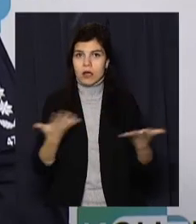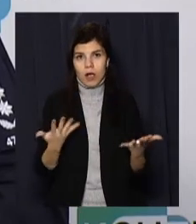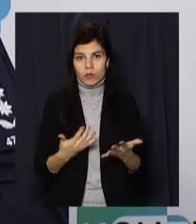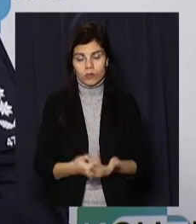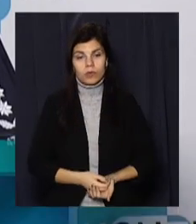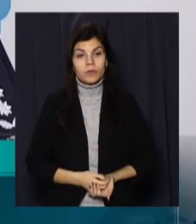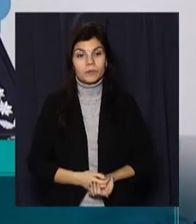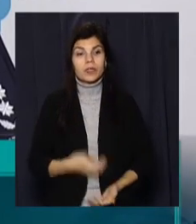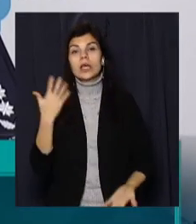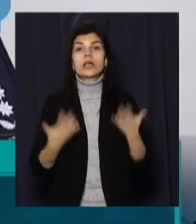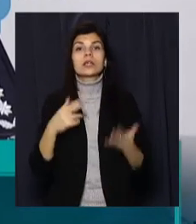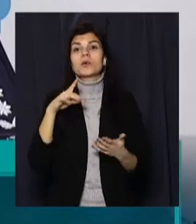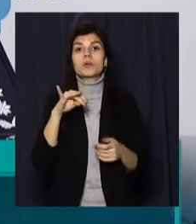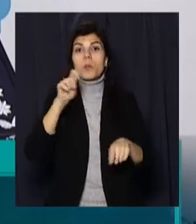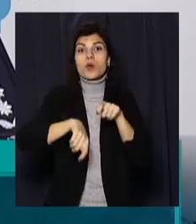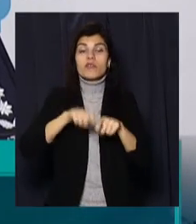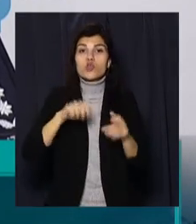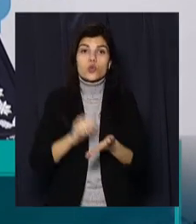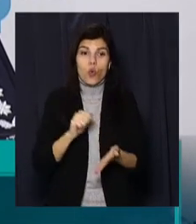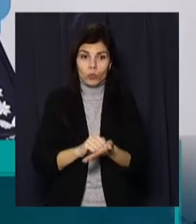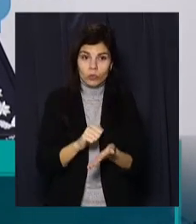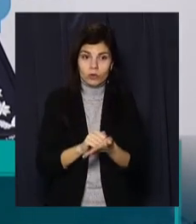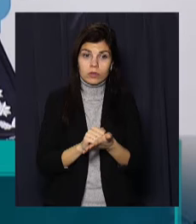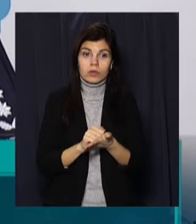Якщо при перевірці документів